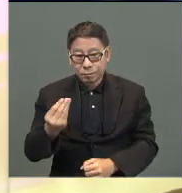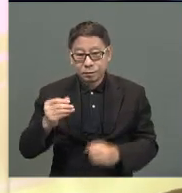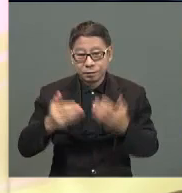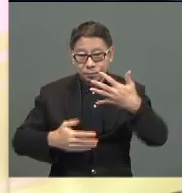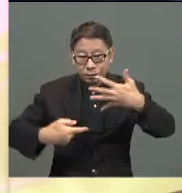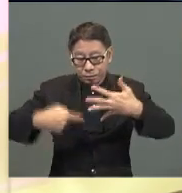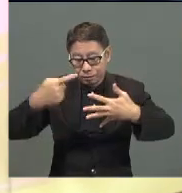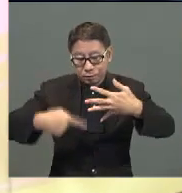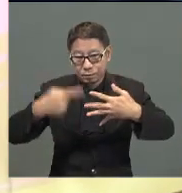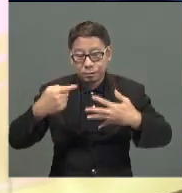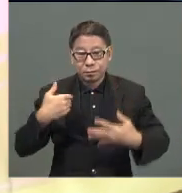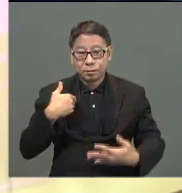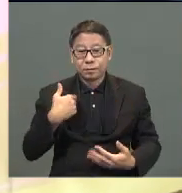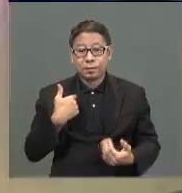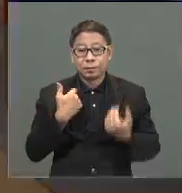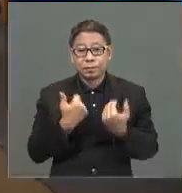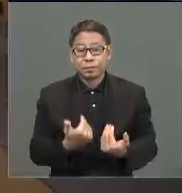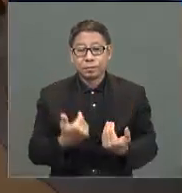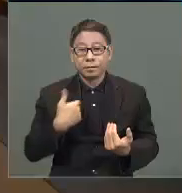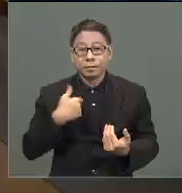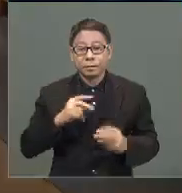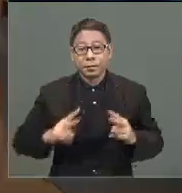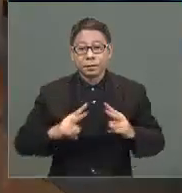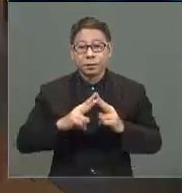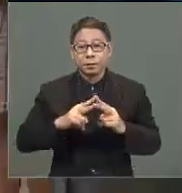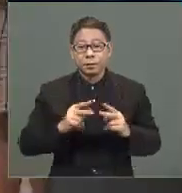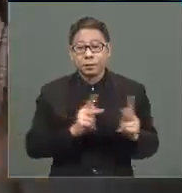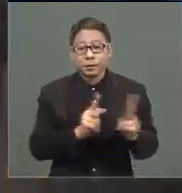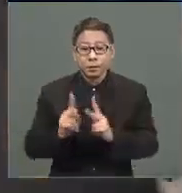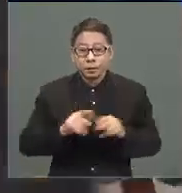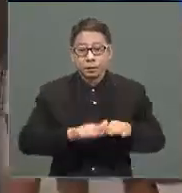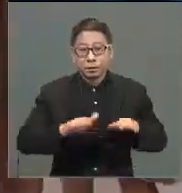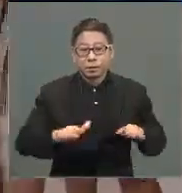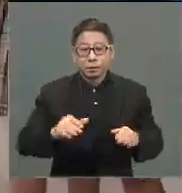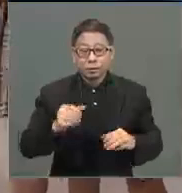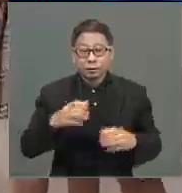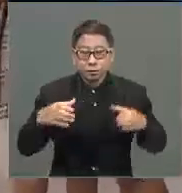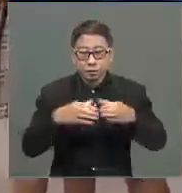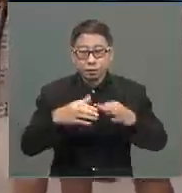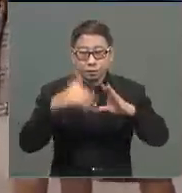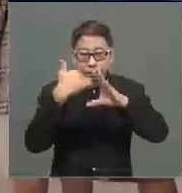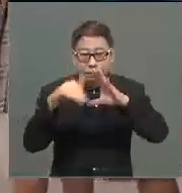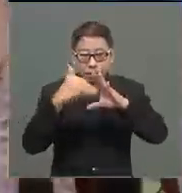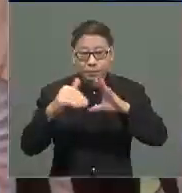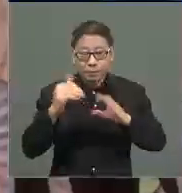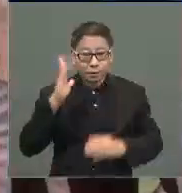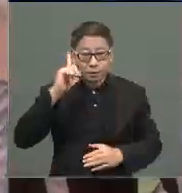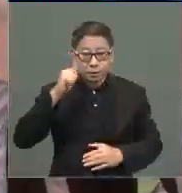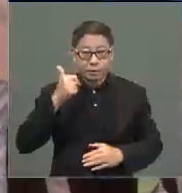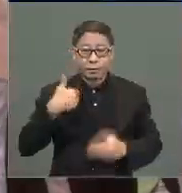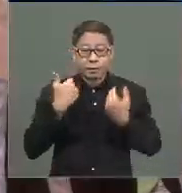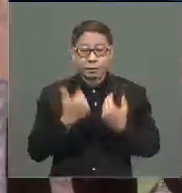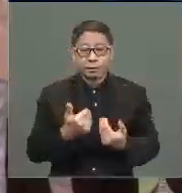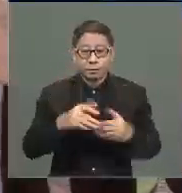ระดับใดนอกจากนี้ทางกรมกิจการเด็กและเยาวชนอย่างได้สร้างกลุ่มไลน์ขึ้นมาสำหรับผู้ปกครอง